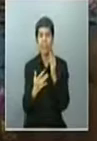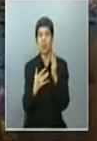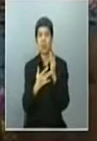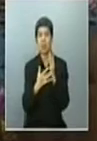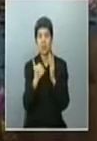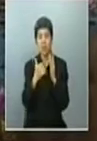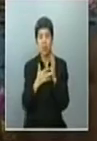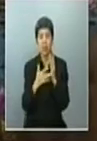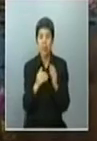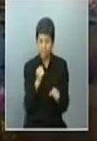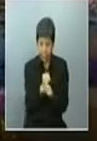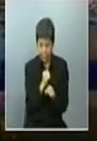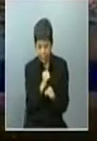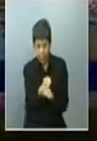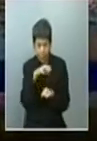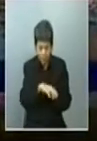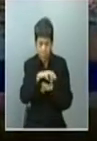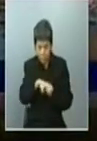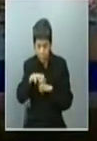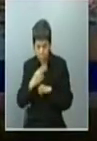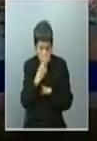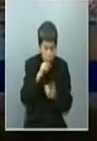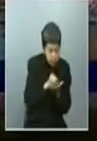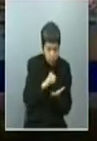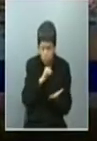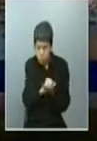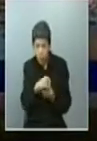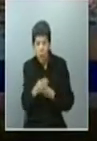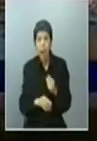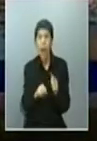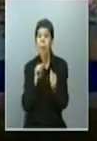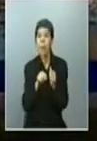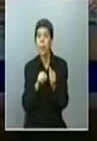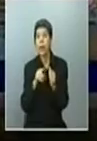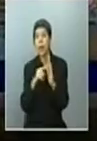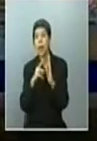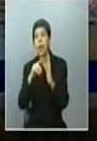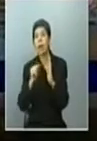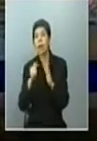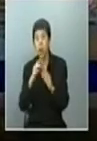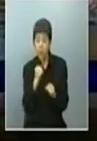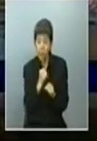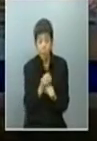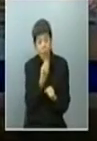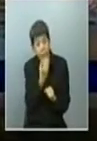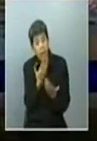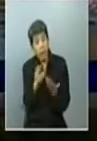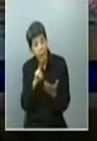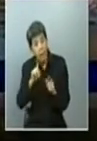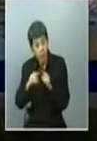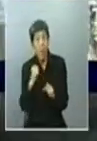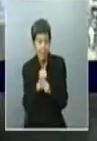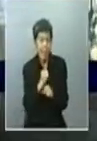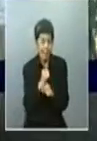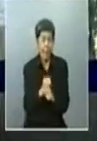งขึ้นนะฮะก็กำลังเริ่มเข้าไปหาพื้นที่ในอำเภอแม่สอดโดยเฉพาะอย่างยิ่งพวกผลิตสินค้าอุปโภคบริโภคอะไรต่างๆทั้งหล